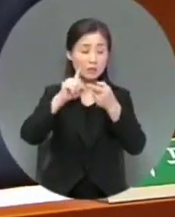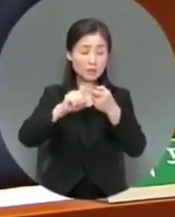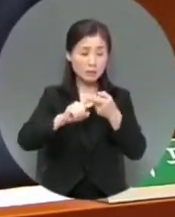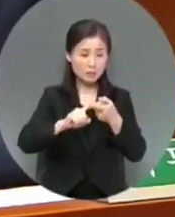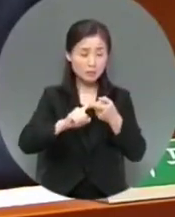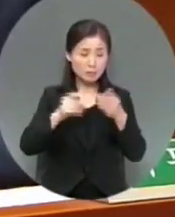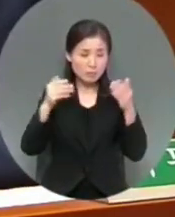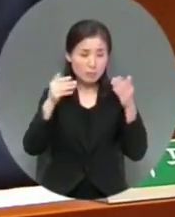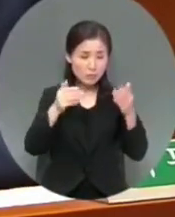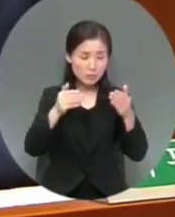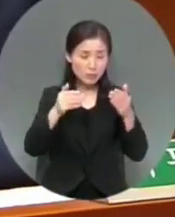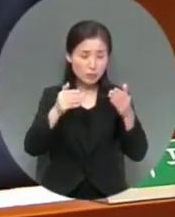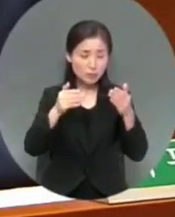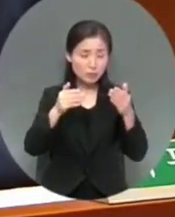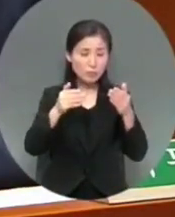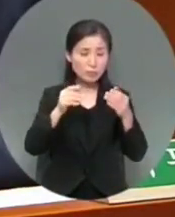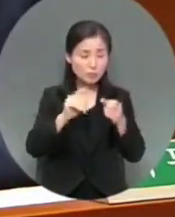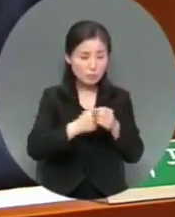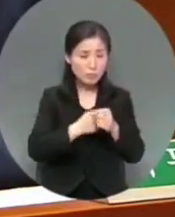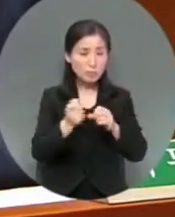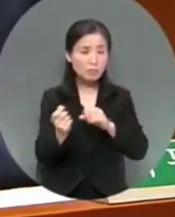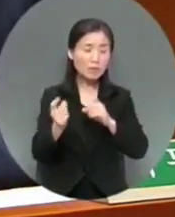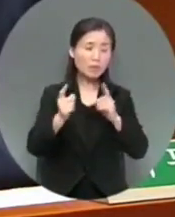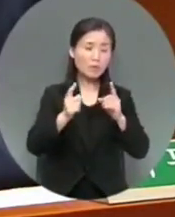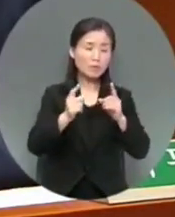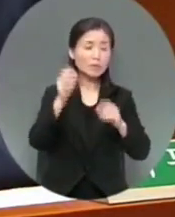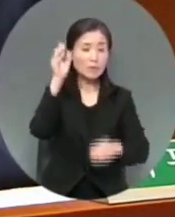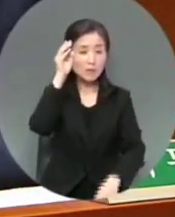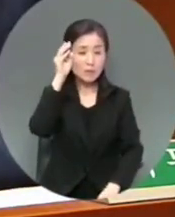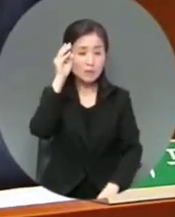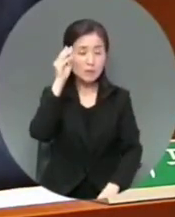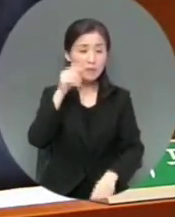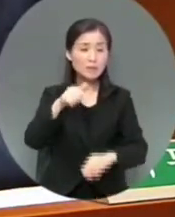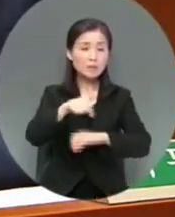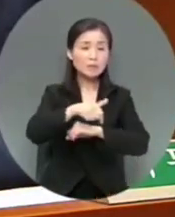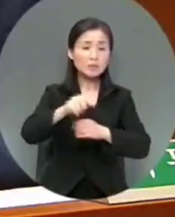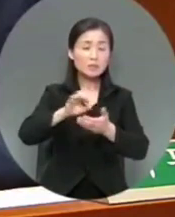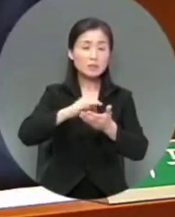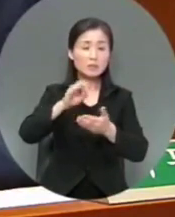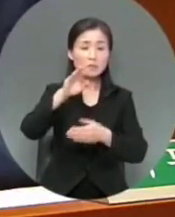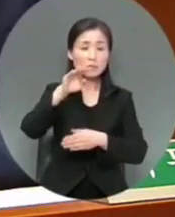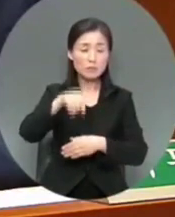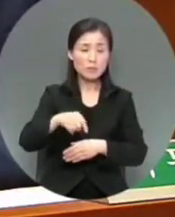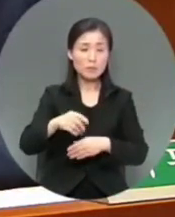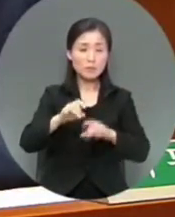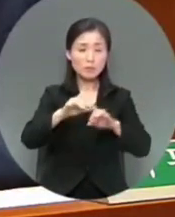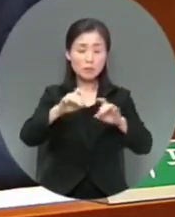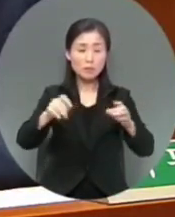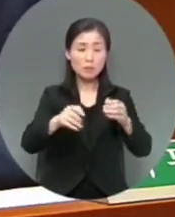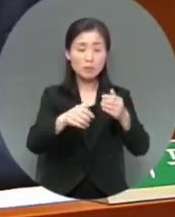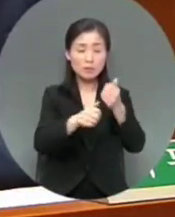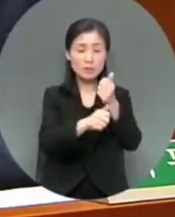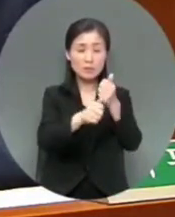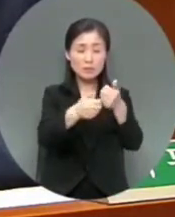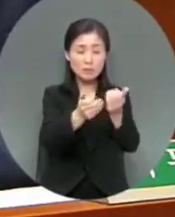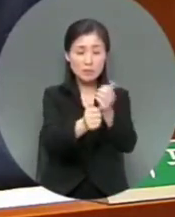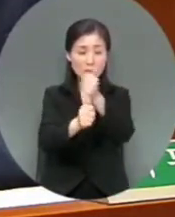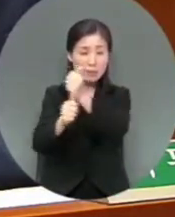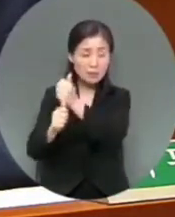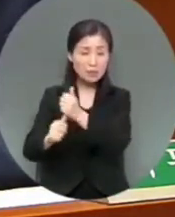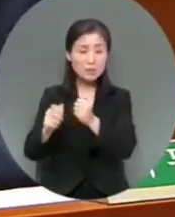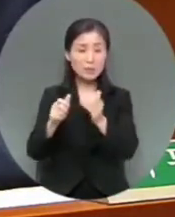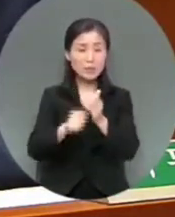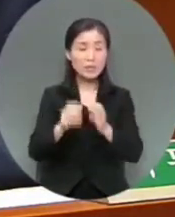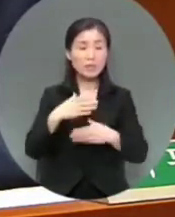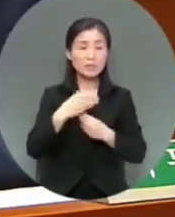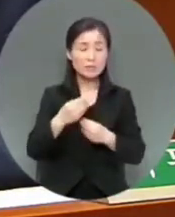이렇게 되면 좀 나아지라고 생각하는데요. 기재부가 각 부처 차관이 물가 안정 책임관이